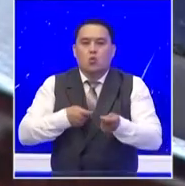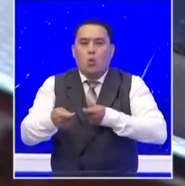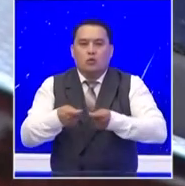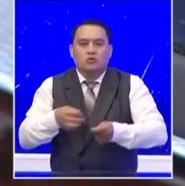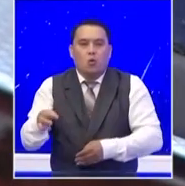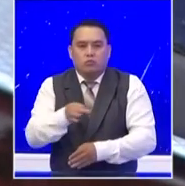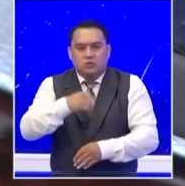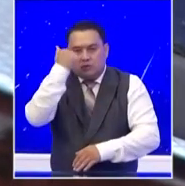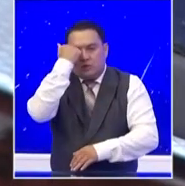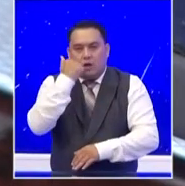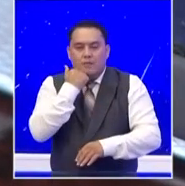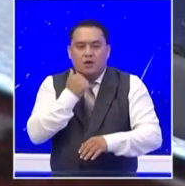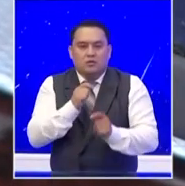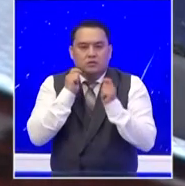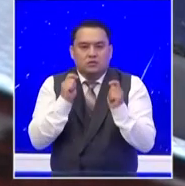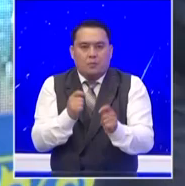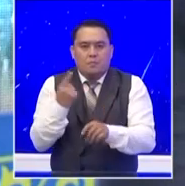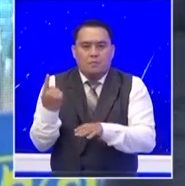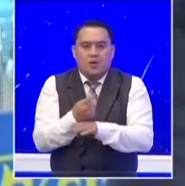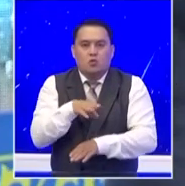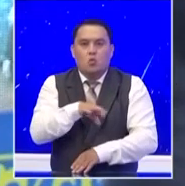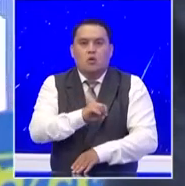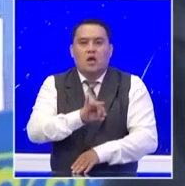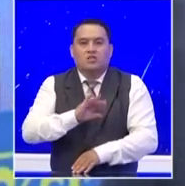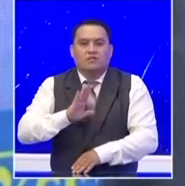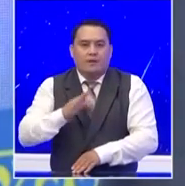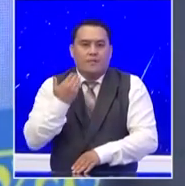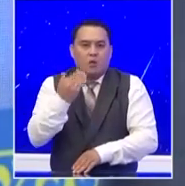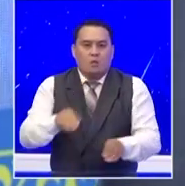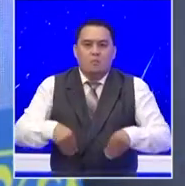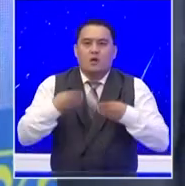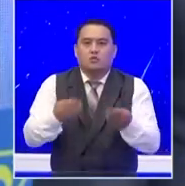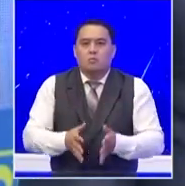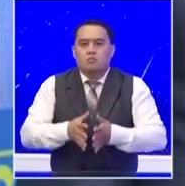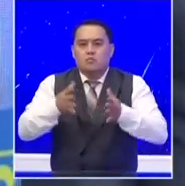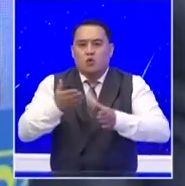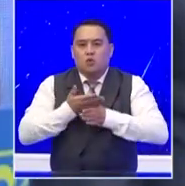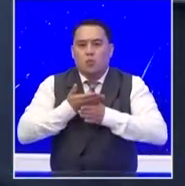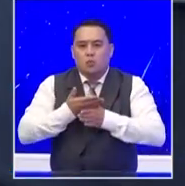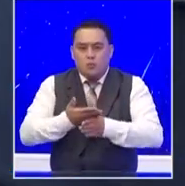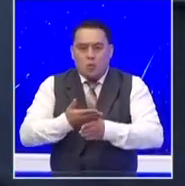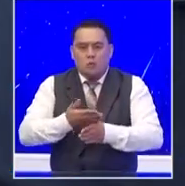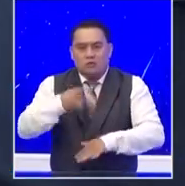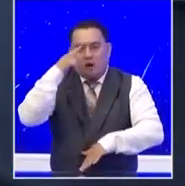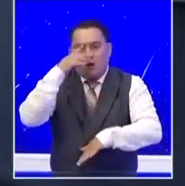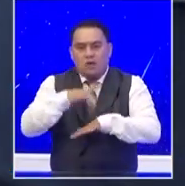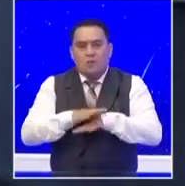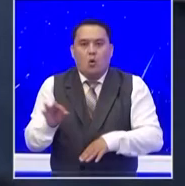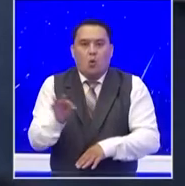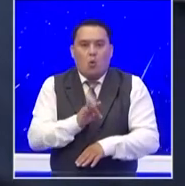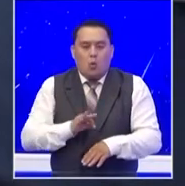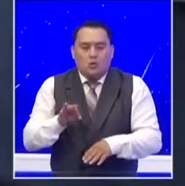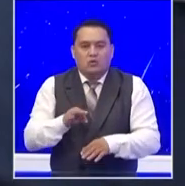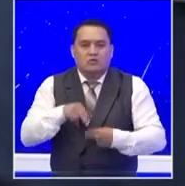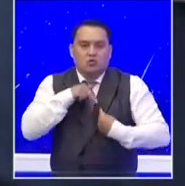день поблагодарил первый заместитель акима области Лязат Турлашев. Передав большую благодарность главы региона Аманды Кабаталова, он